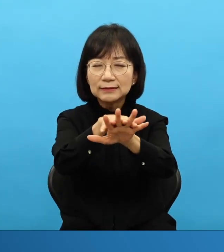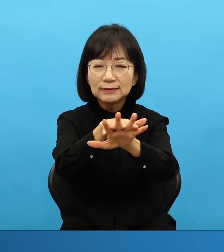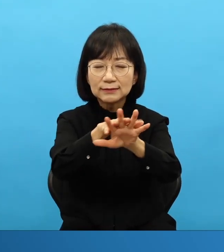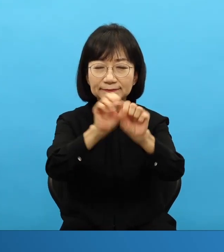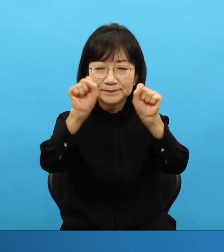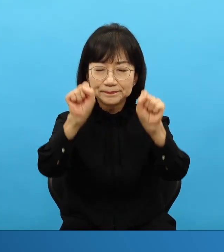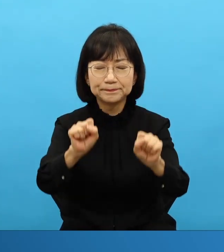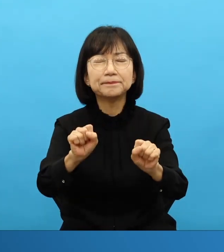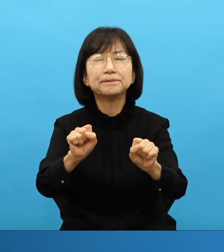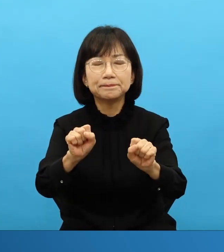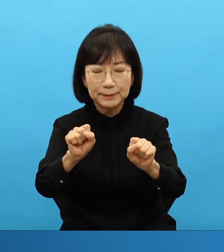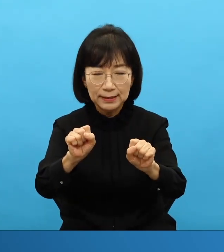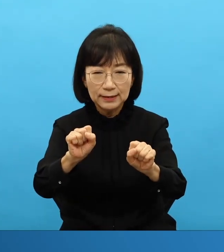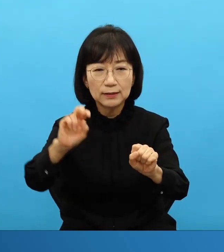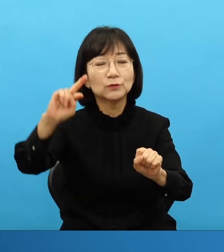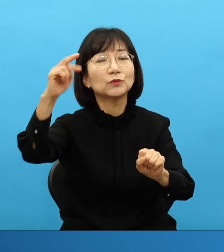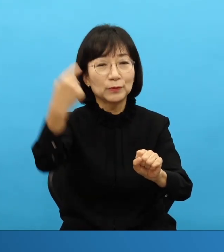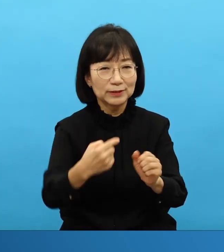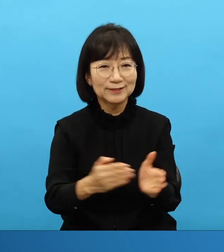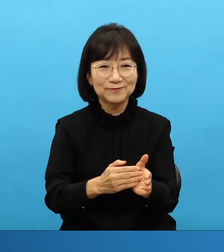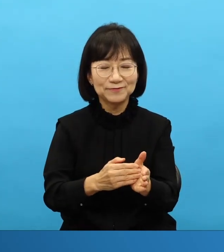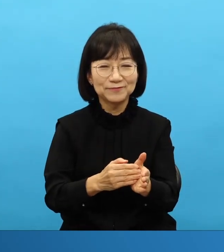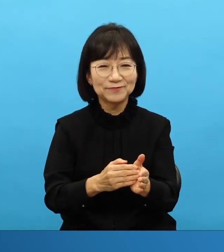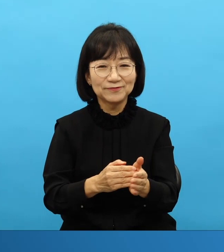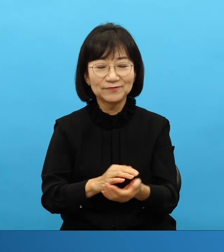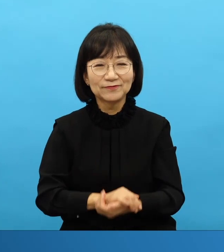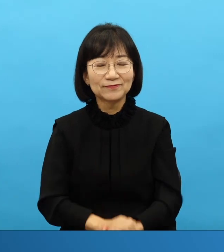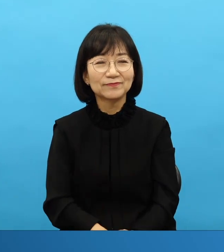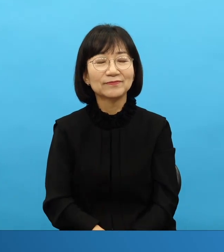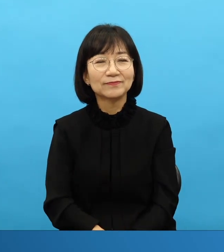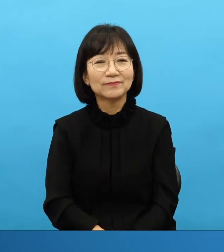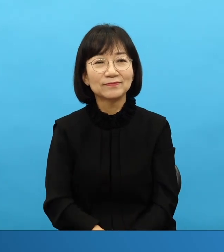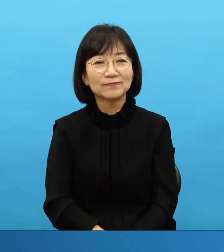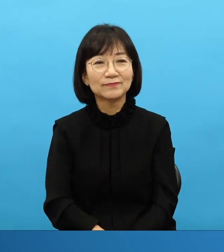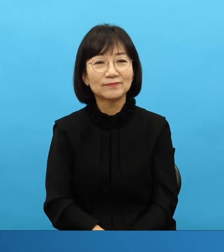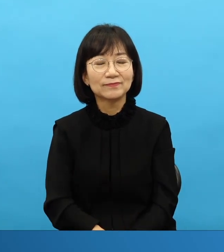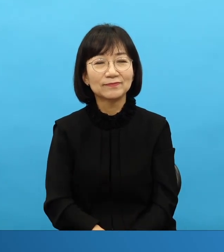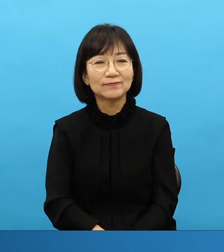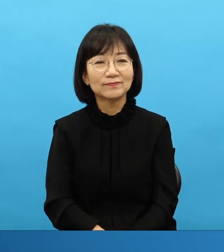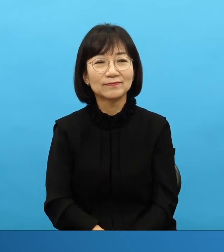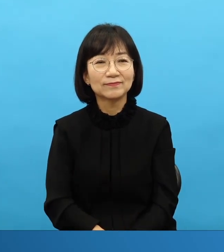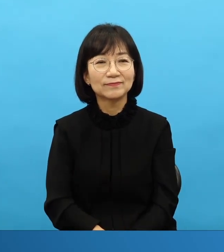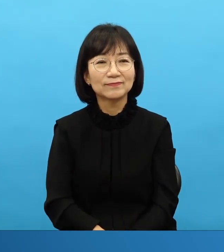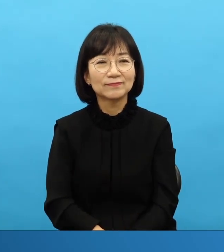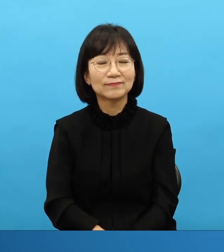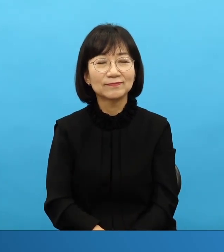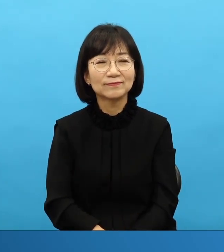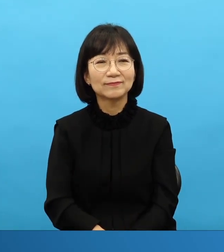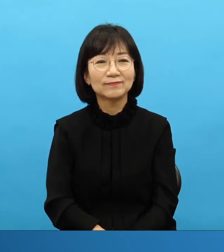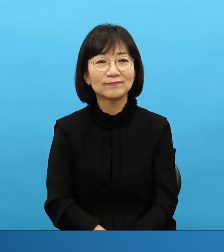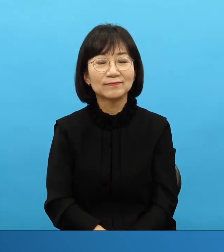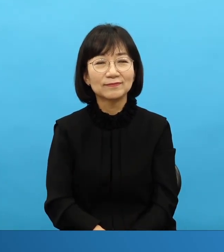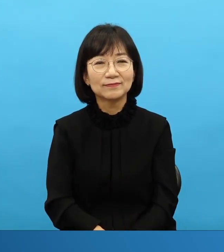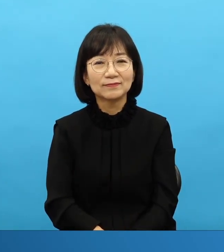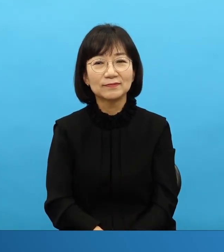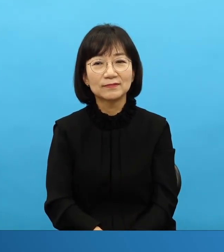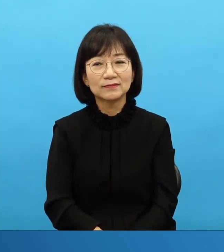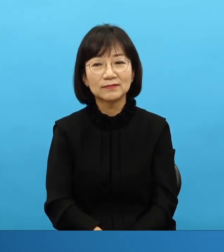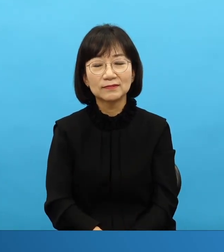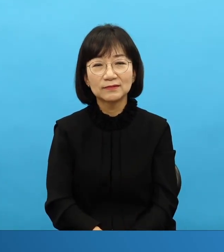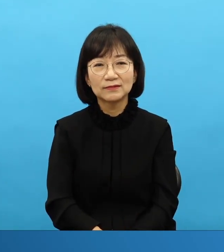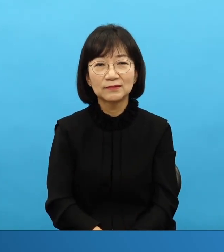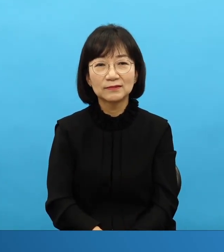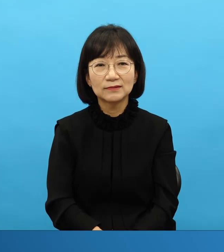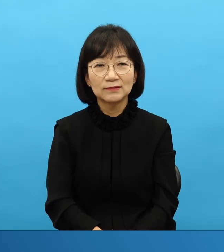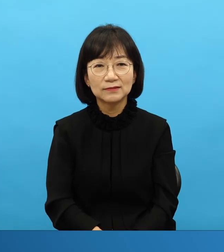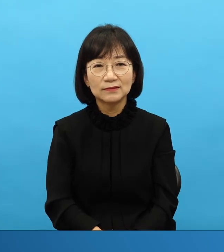的， 이게 우리 단체예요. 这个就是我们的团体。 그래서 우리 협회 총회 소속된 목사님들은 아예